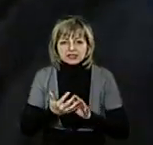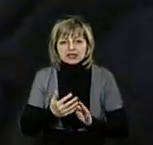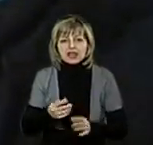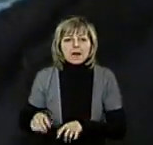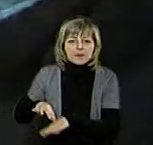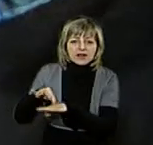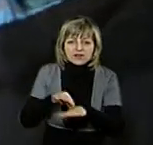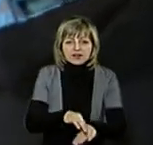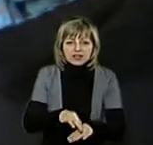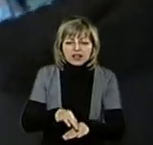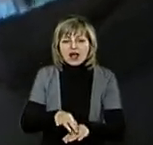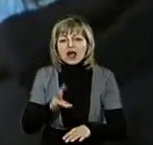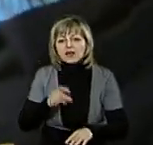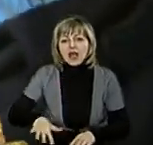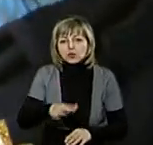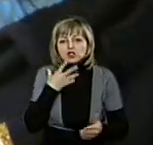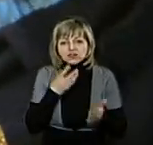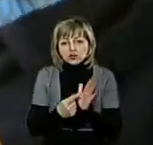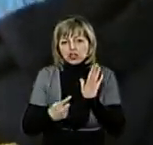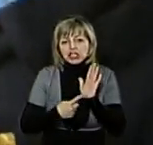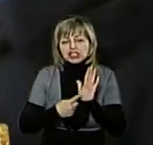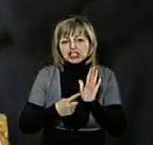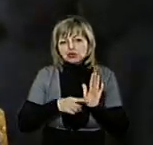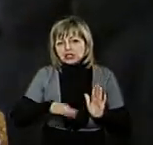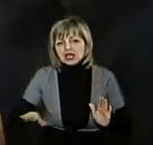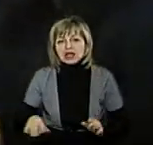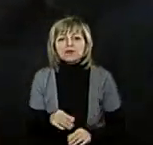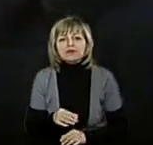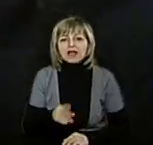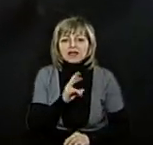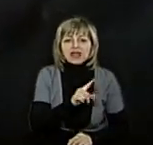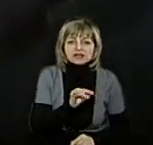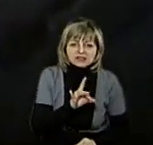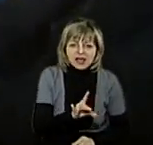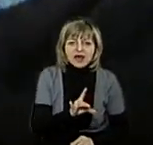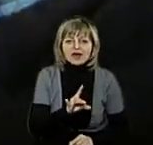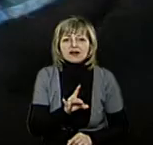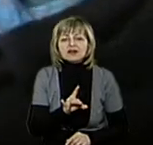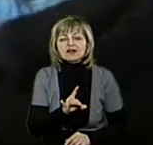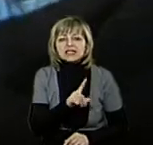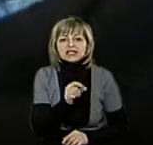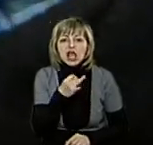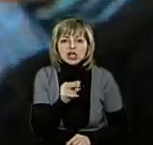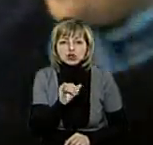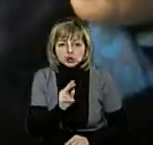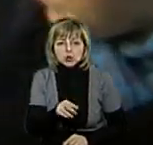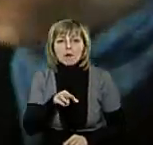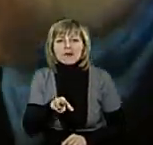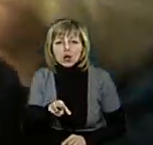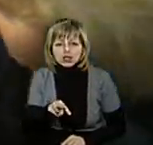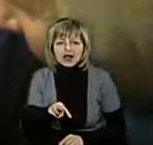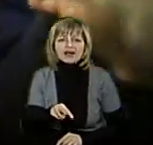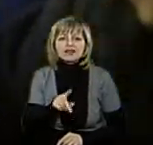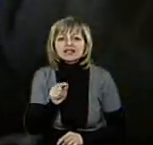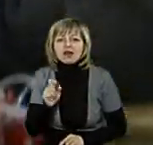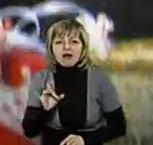привела на площу шістьох власних дітей. Зайчук Назар Миколаєвич, є ще Зайчук Богдана Миколаївна, Зайчук